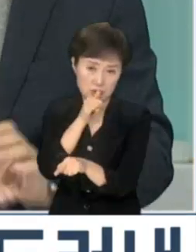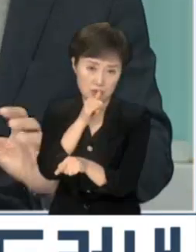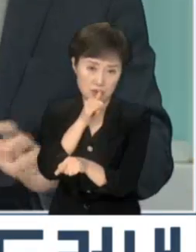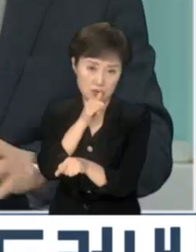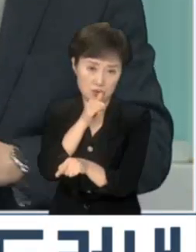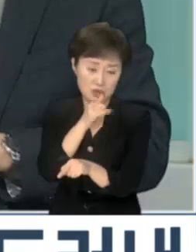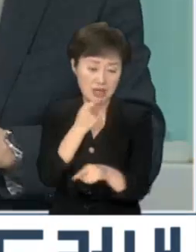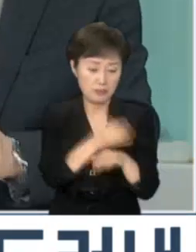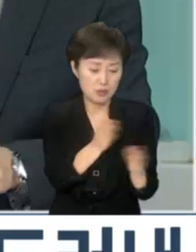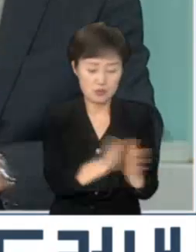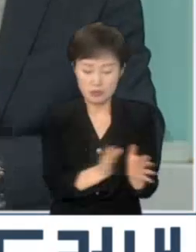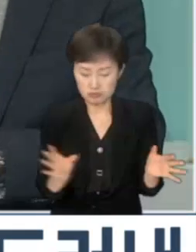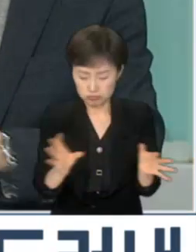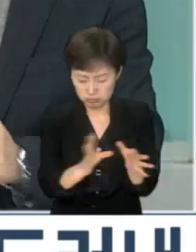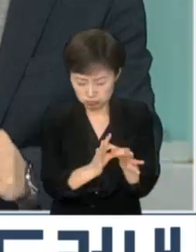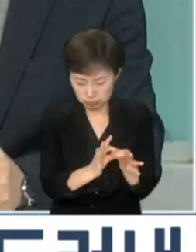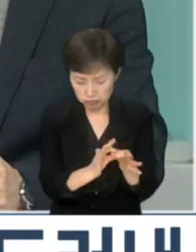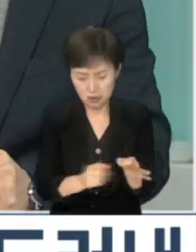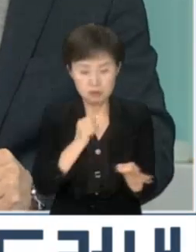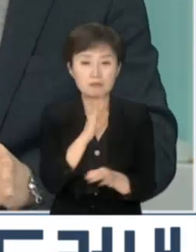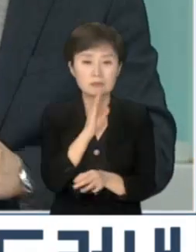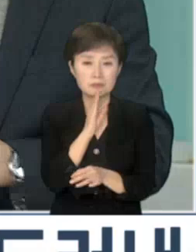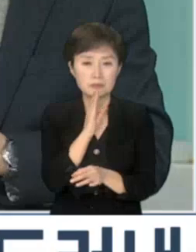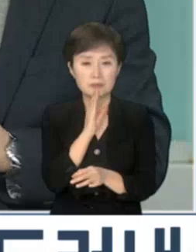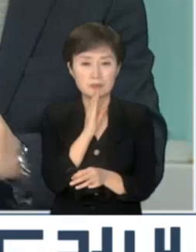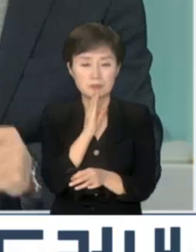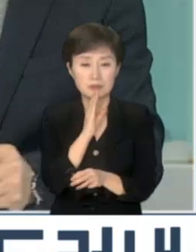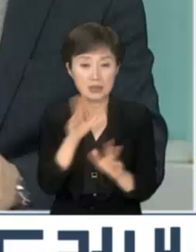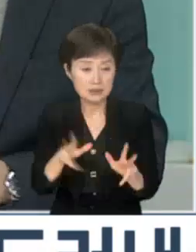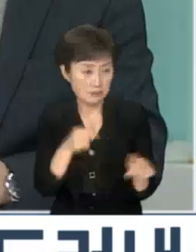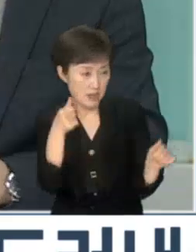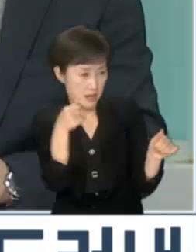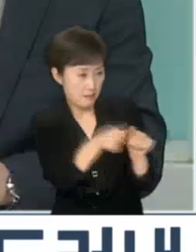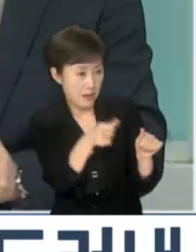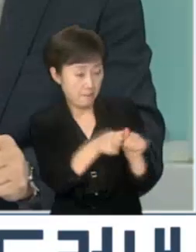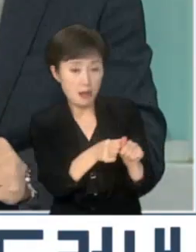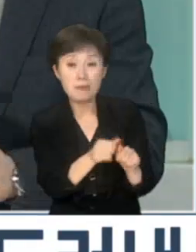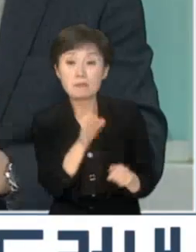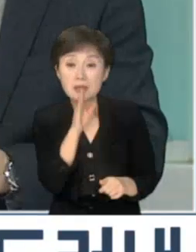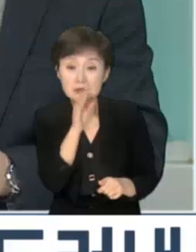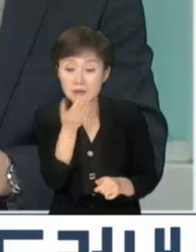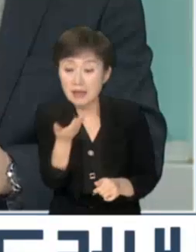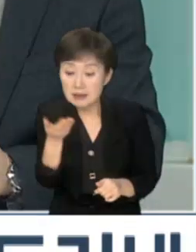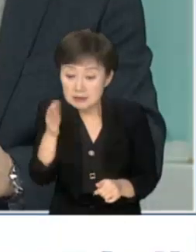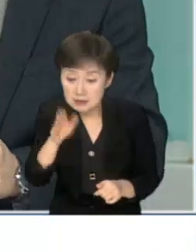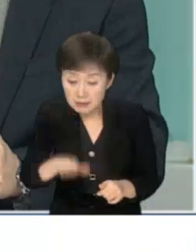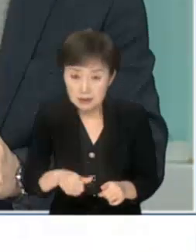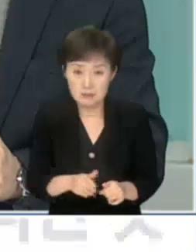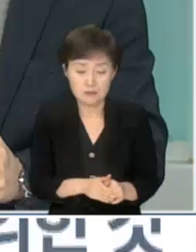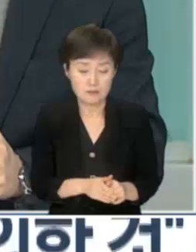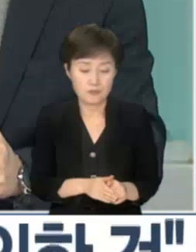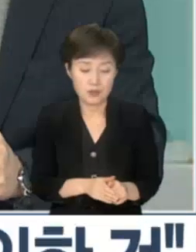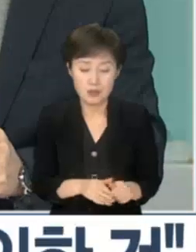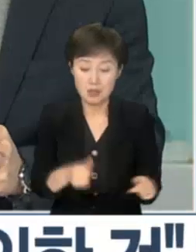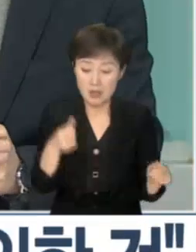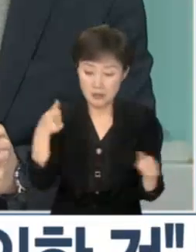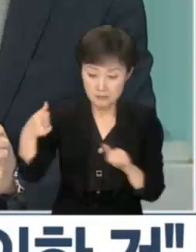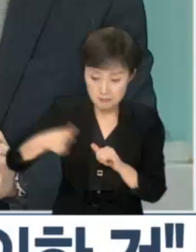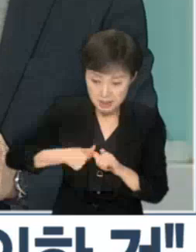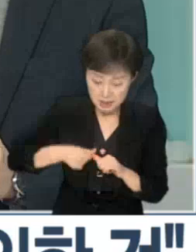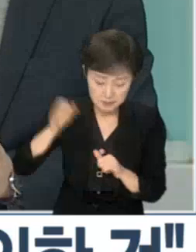그래서 이분이 우리 당에 대해서 지금 현재는 지금 쓴소리를 많이 하고 있지만 그런 쓴소리와 관련해서도 당 지도부가 들을 것은